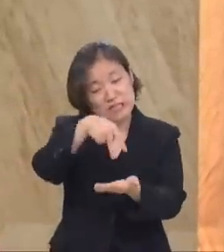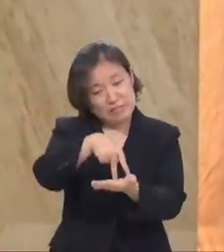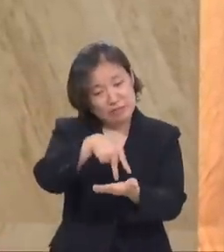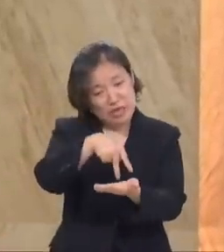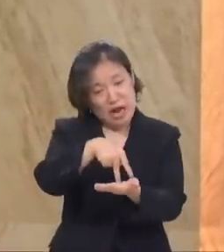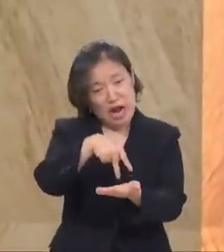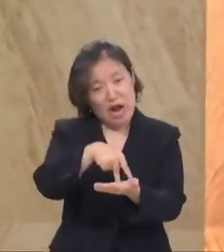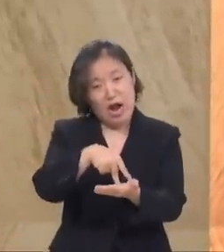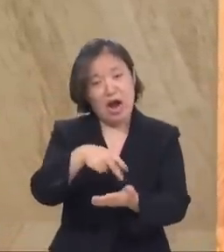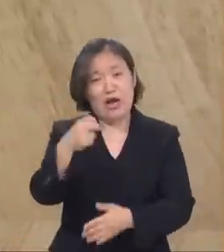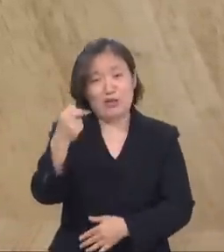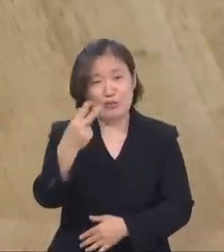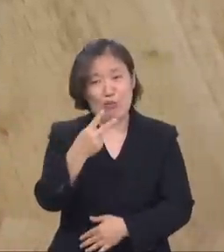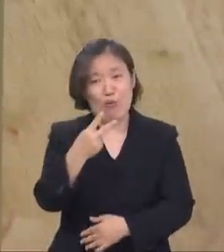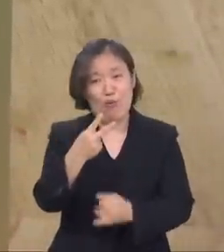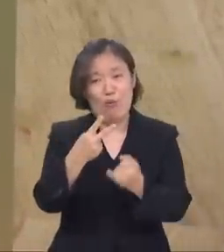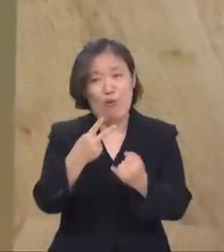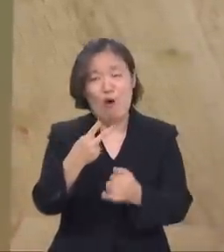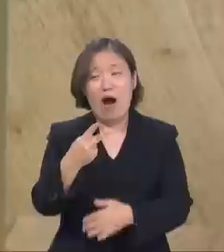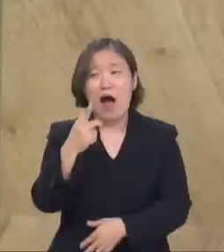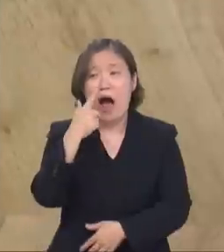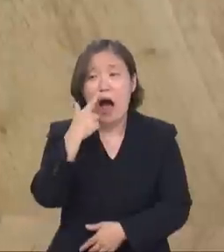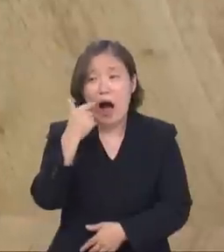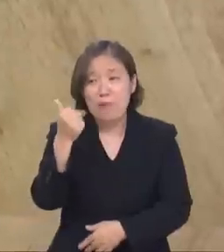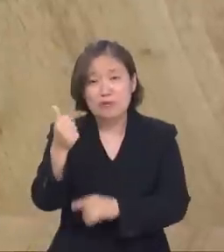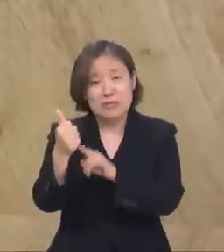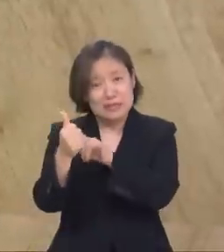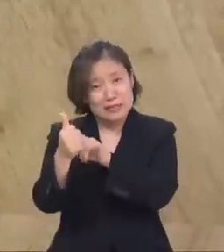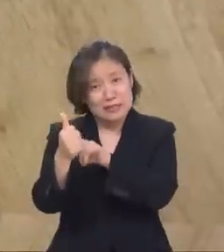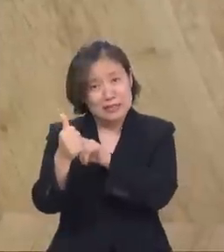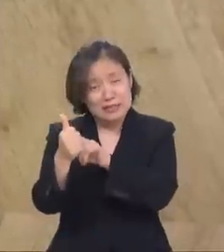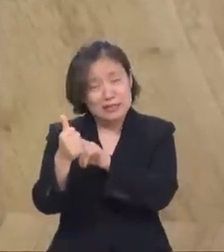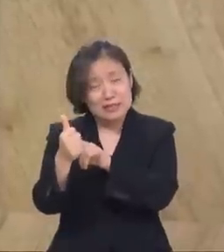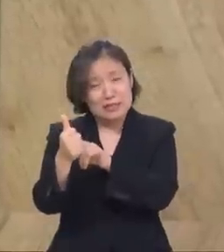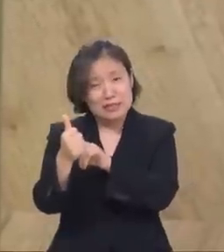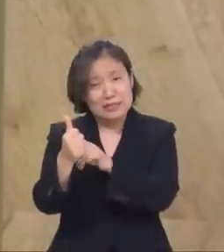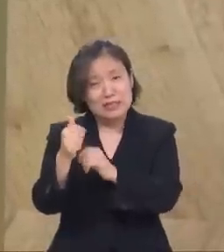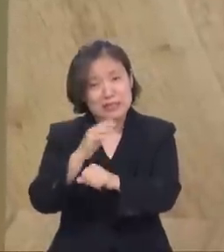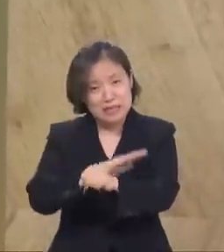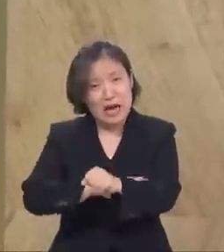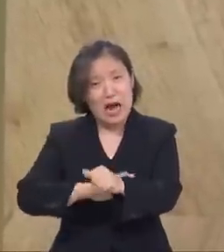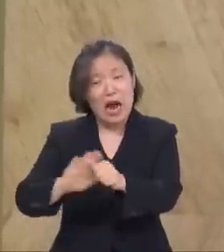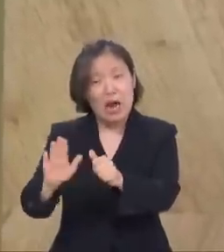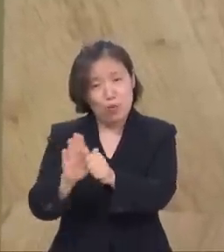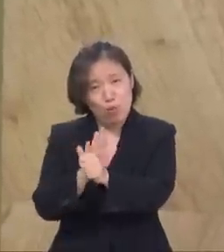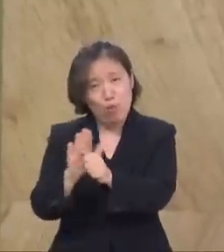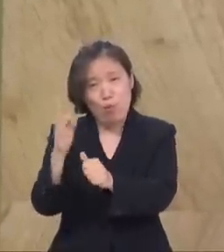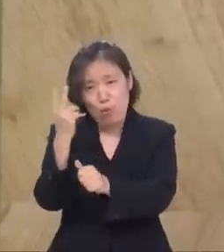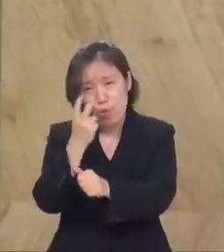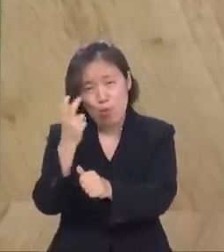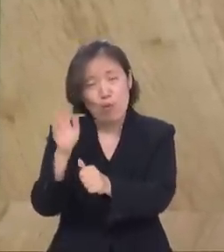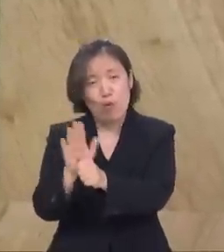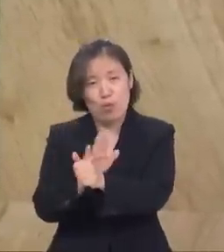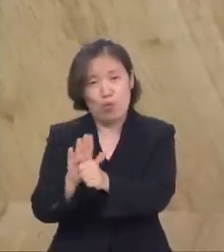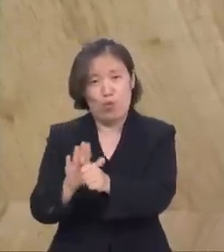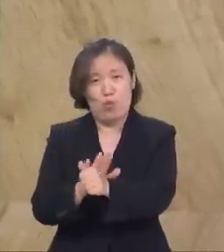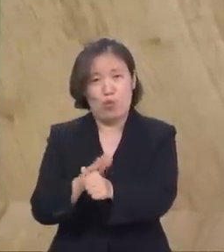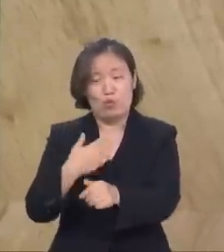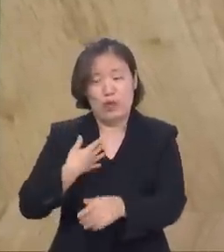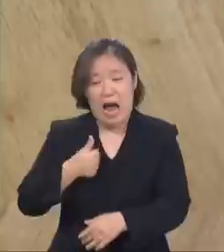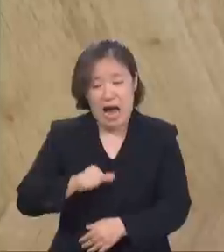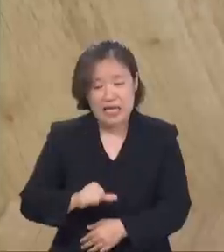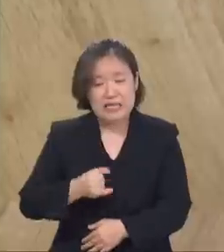또 시아버지의 그런 며느리로써 그리고 이제 자식들의 그런 어머니로서